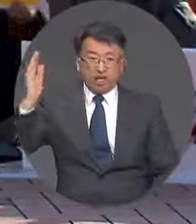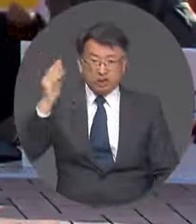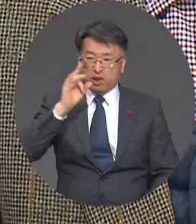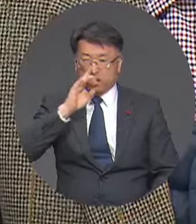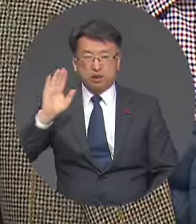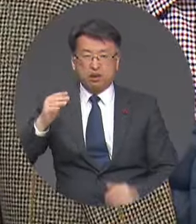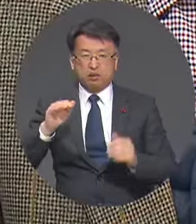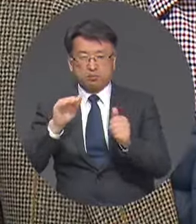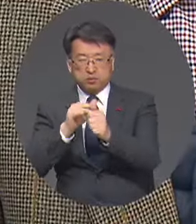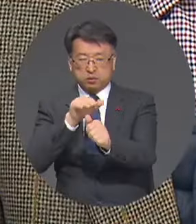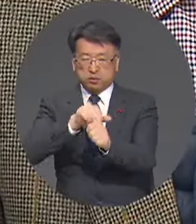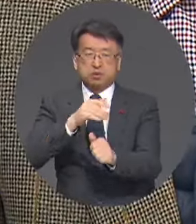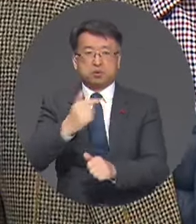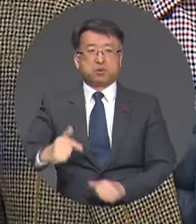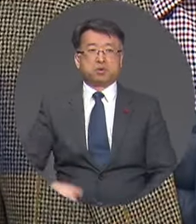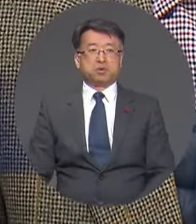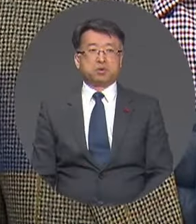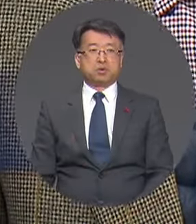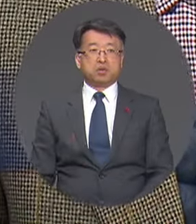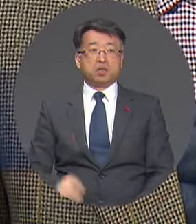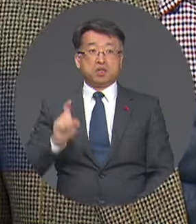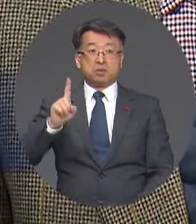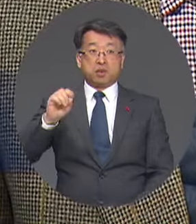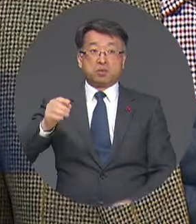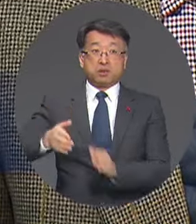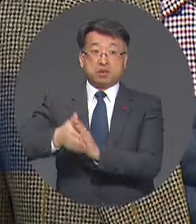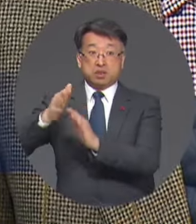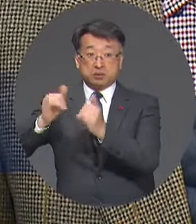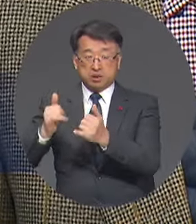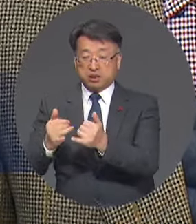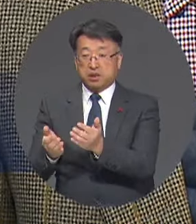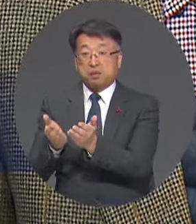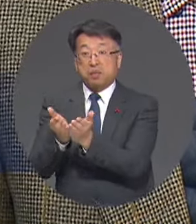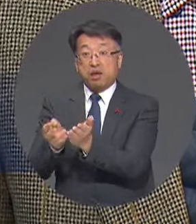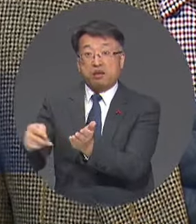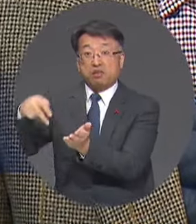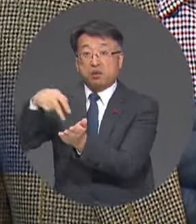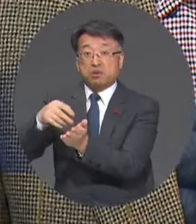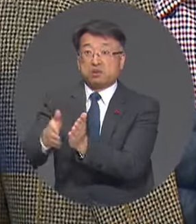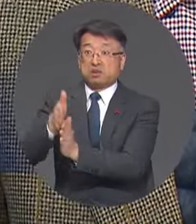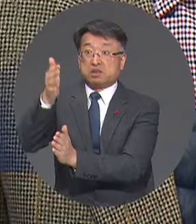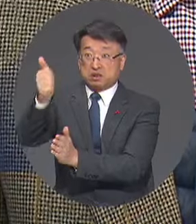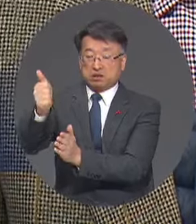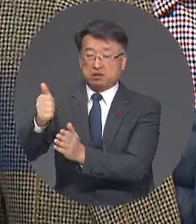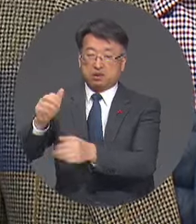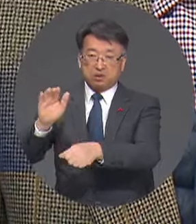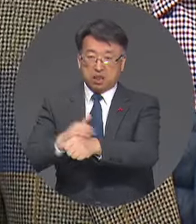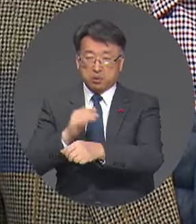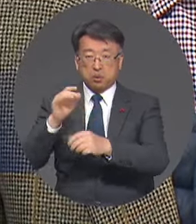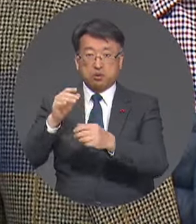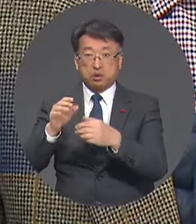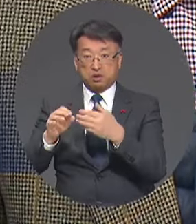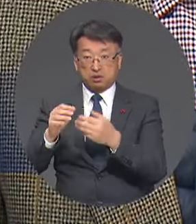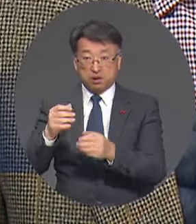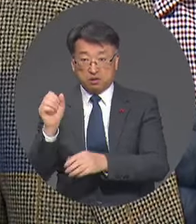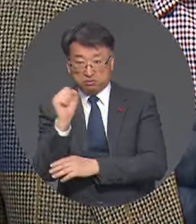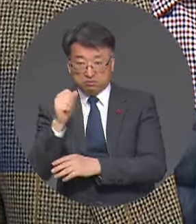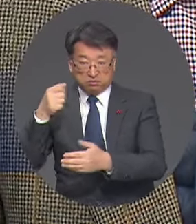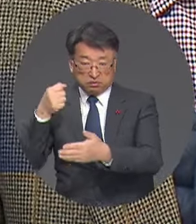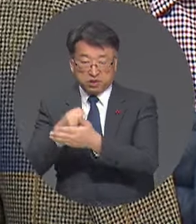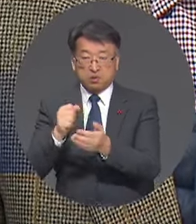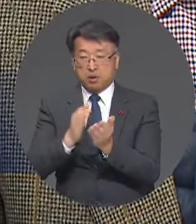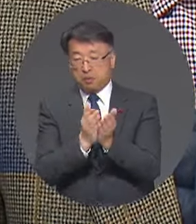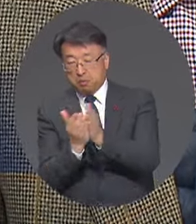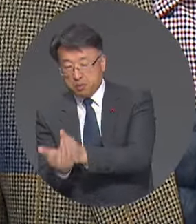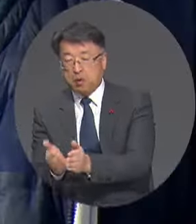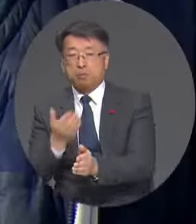전망입니다. 11만 시민을 태운 사천호의 선장입니다. 선장의 잘못된 판단에 따라 배는 난파되거나 산으로